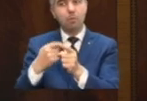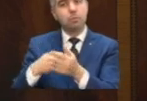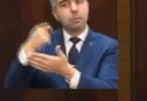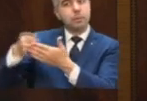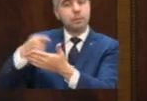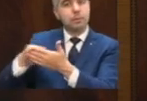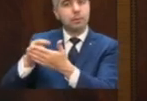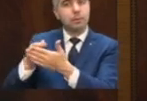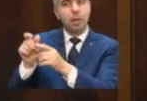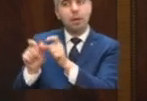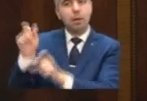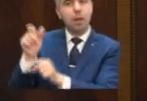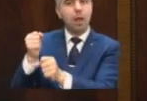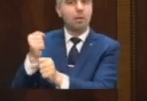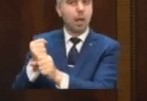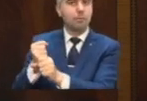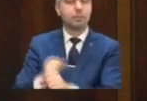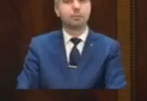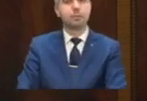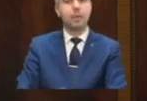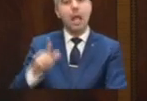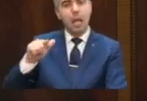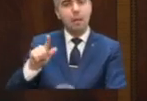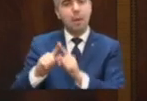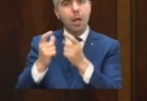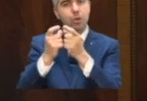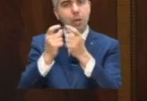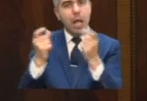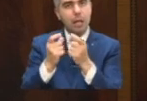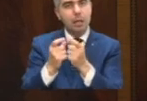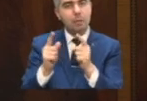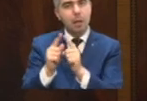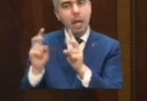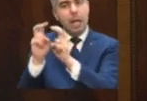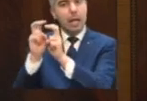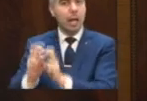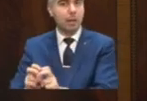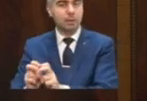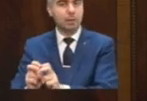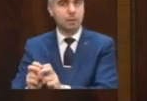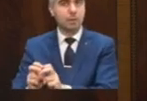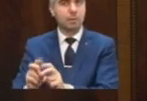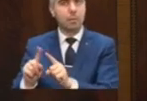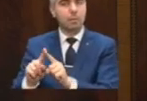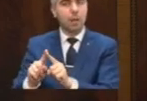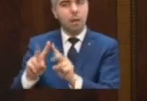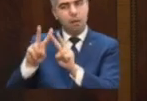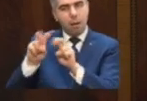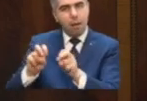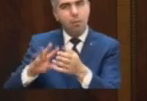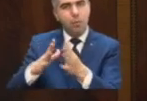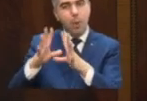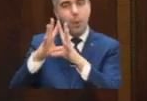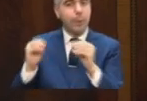لمواجهه هذه المنافسه الشرسه. وكاين مقاولات اللي هي مسيره بطريقه ناقصه من ناحيه الحكامه والفحص وغياب